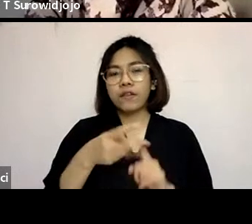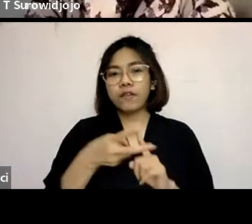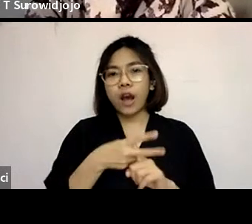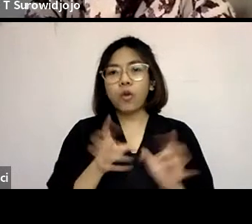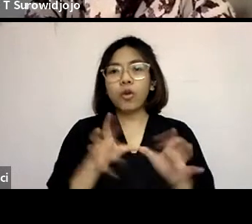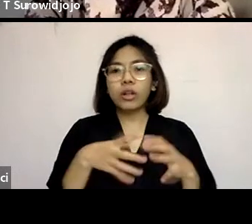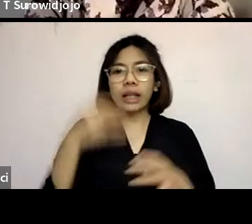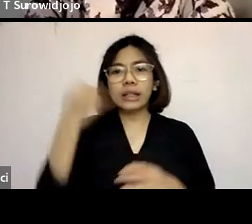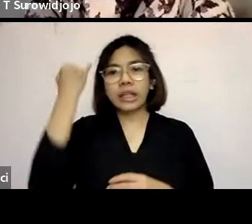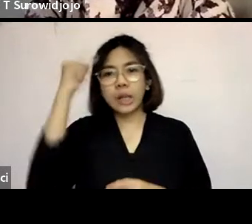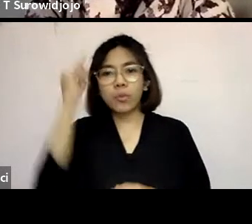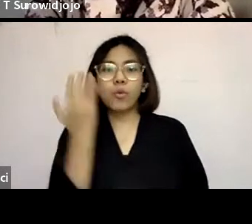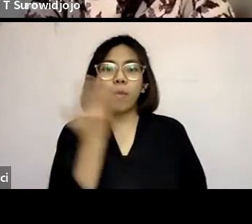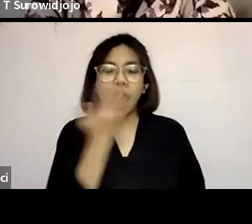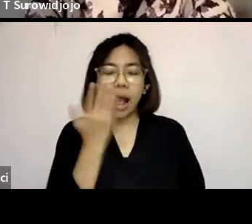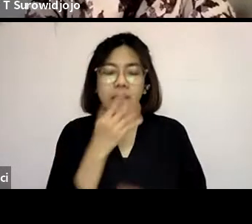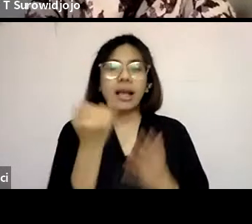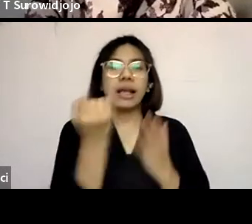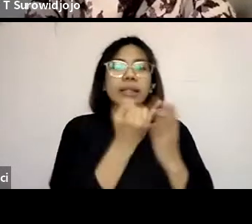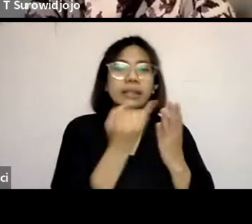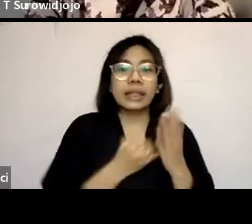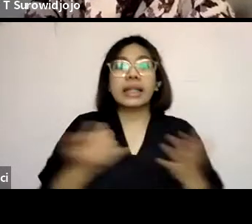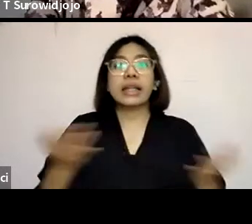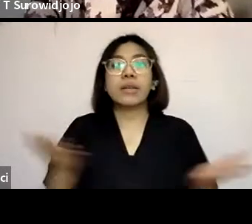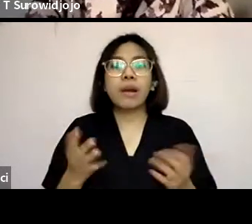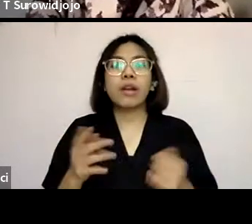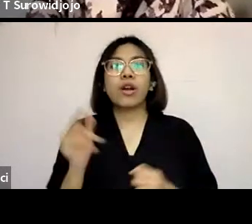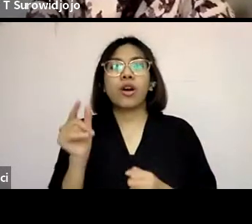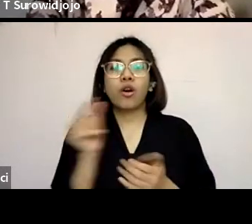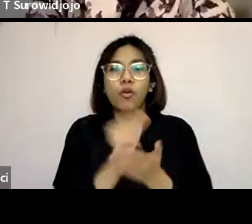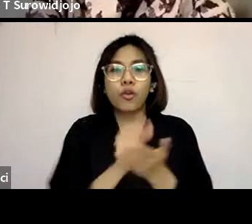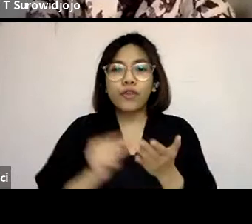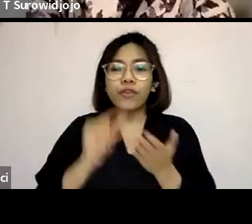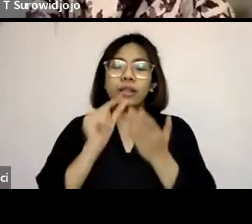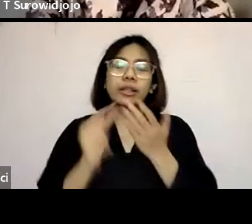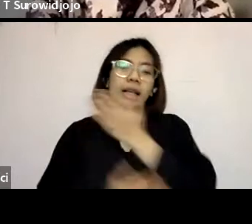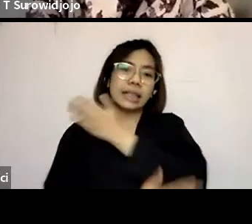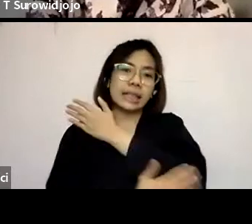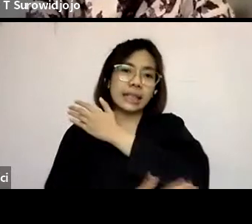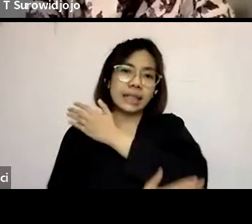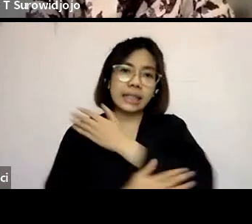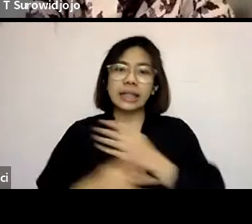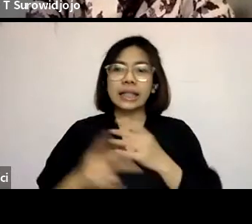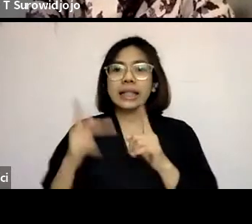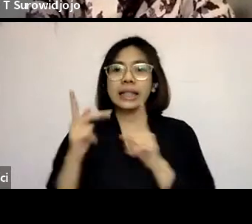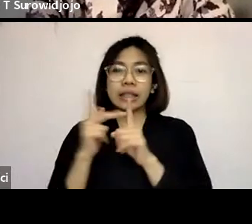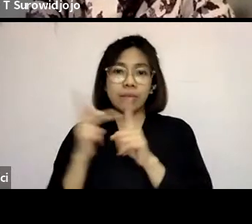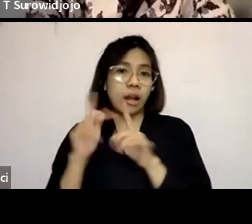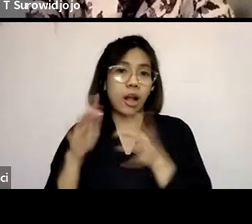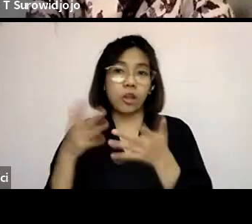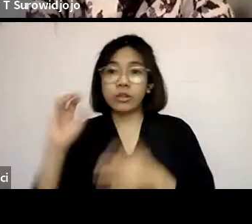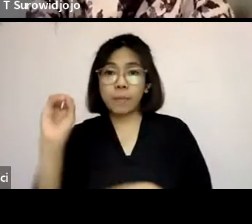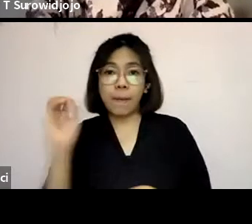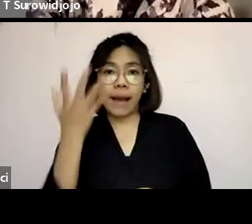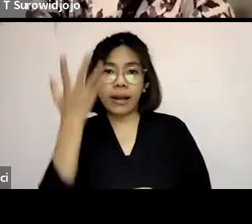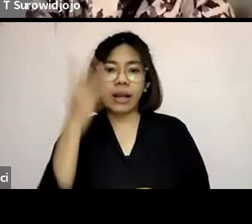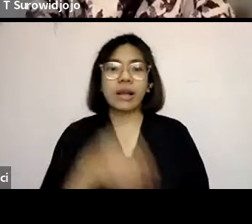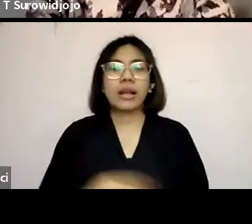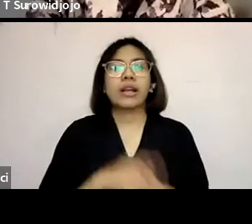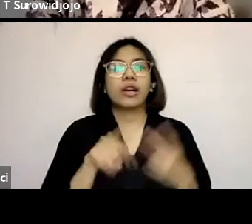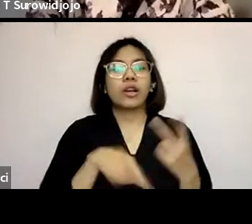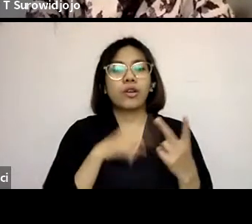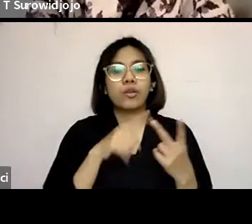Unes Kemudian yang kedua ada masakan warina tari Saya biasanya panggil Mas Kawaii lalu